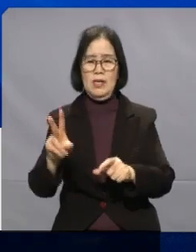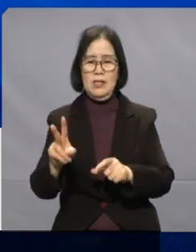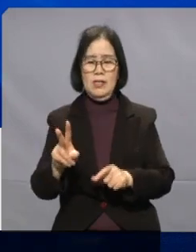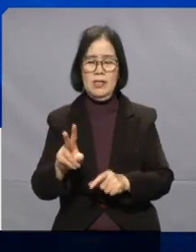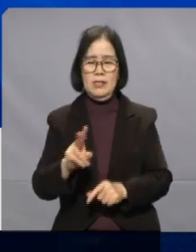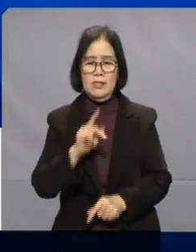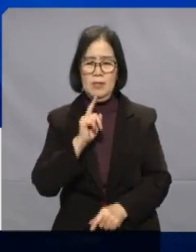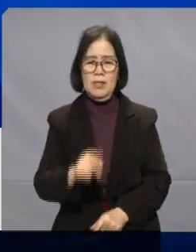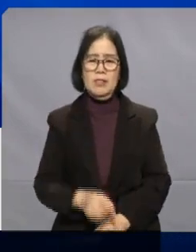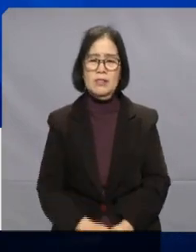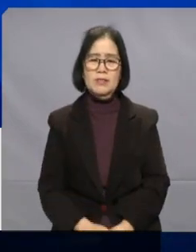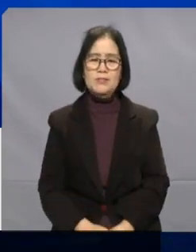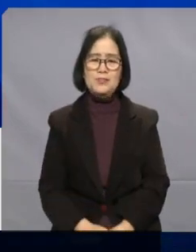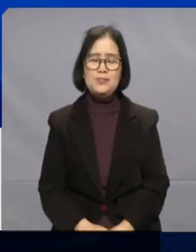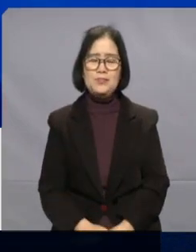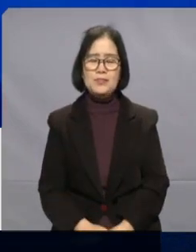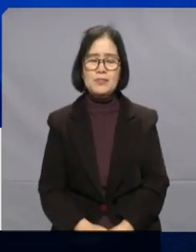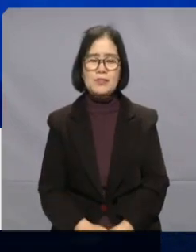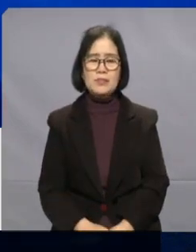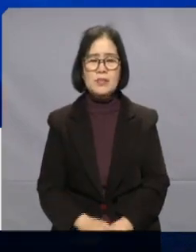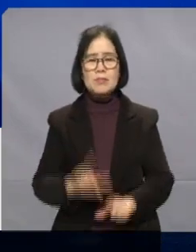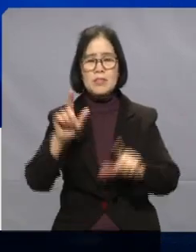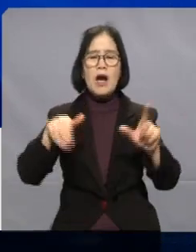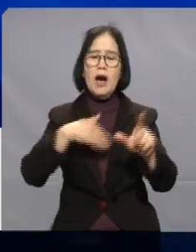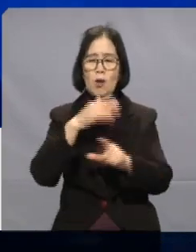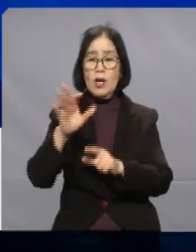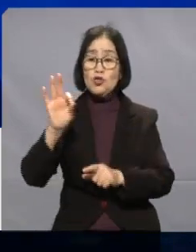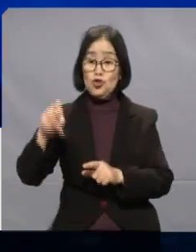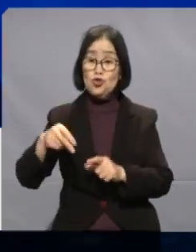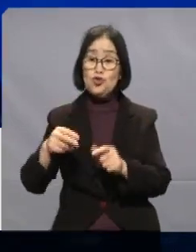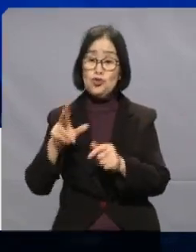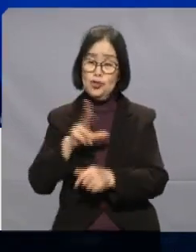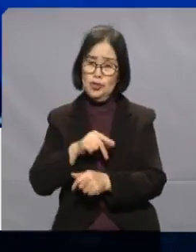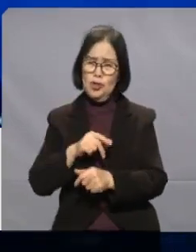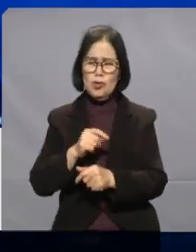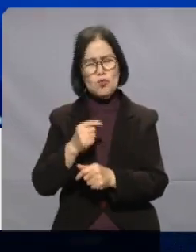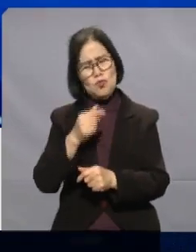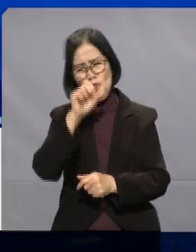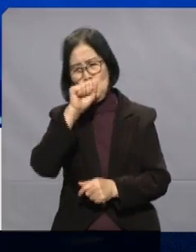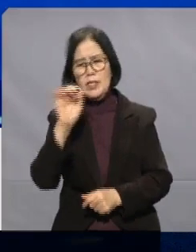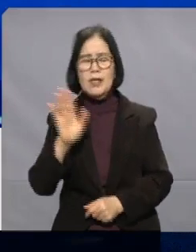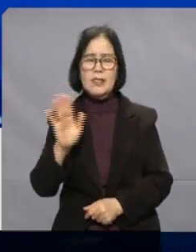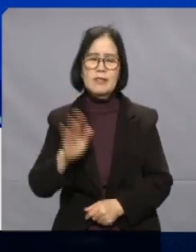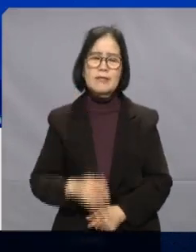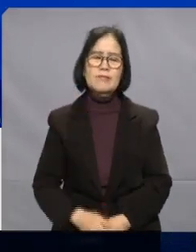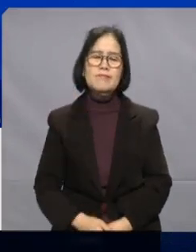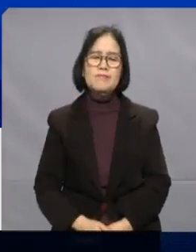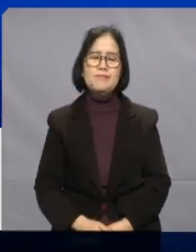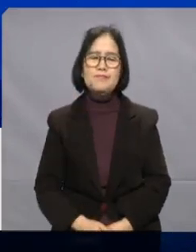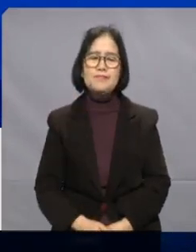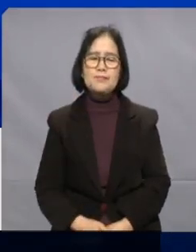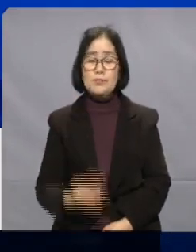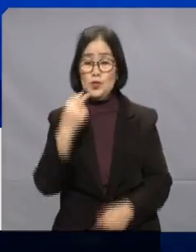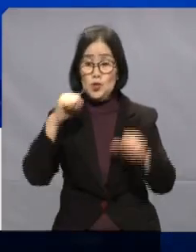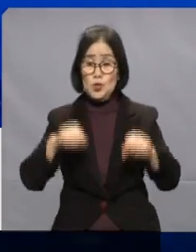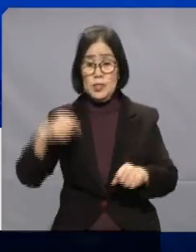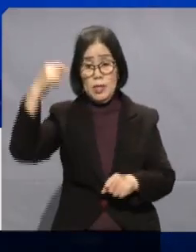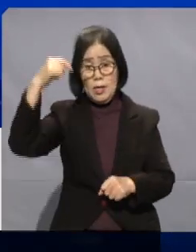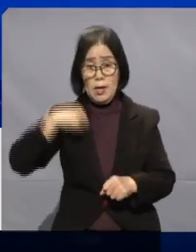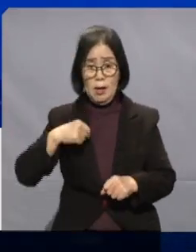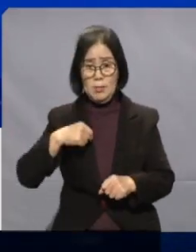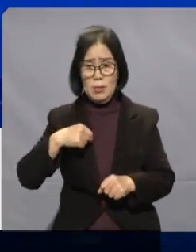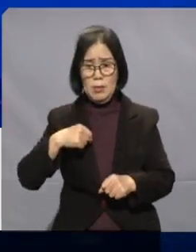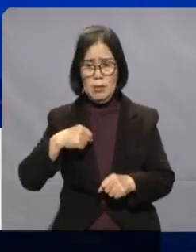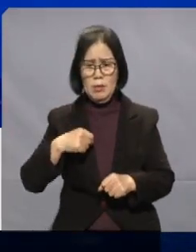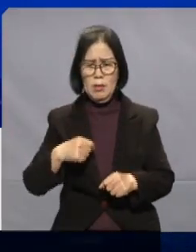이런 얘기도 나오고 있는데요 지금 상황이 상당히 좀 유전 의원에게도 애매해졌을 수 있습니다 존재감이 커질 수도